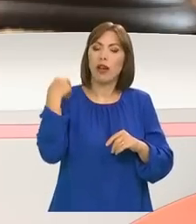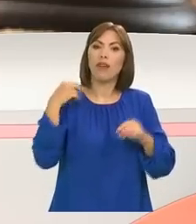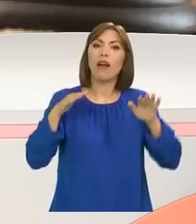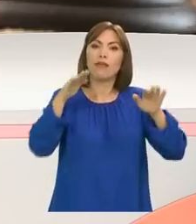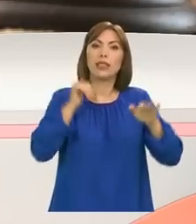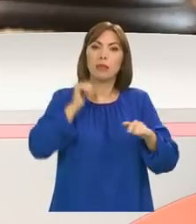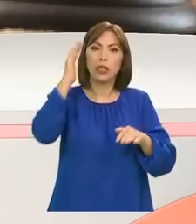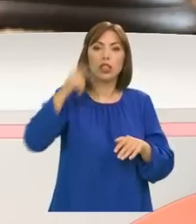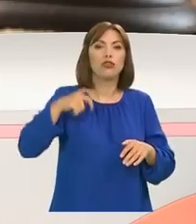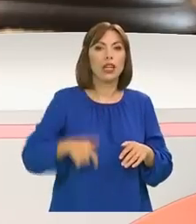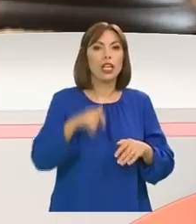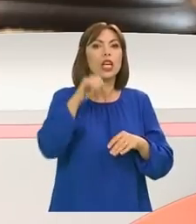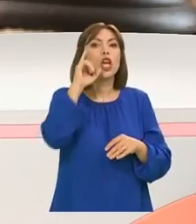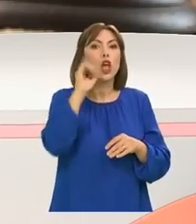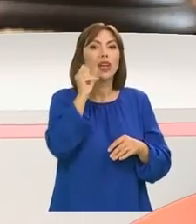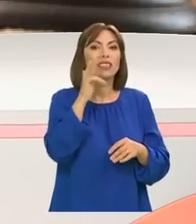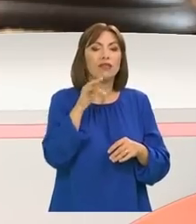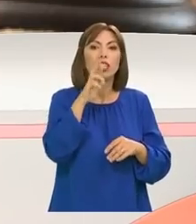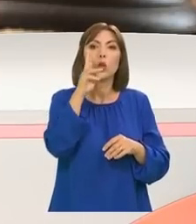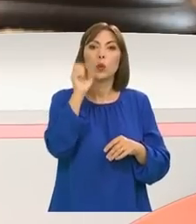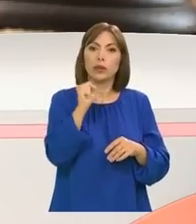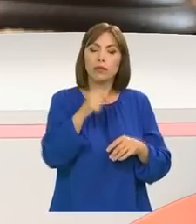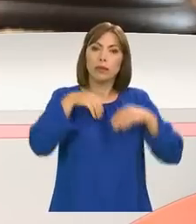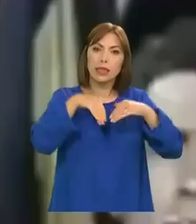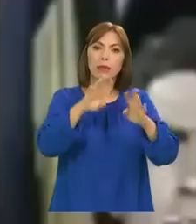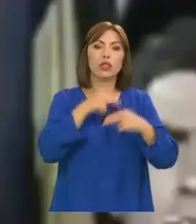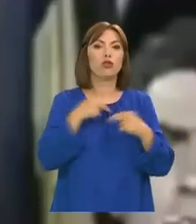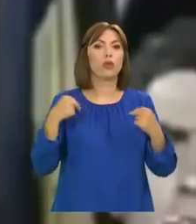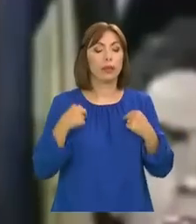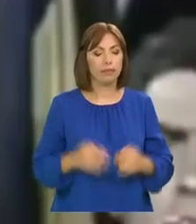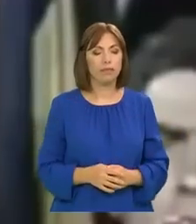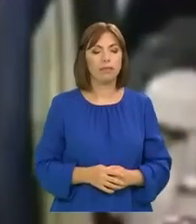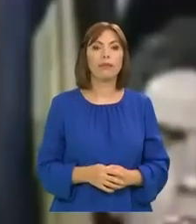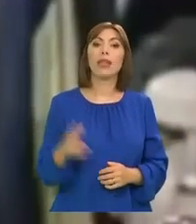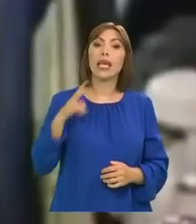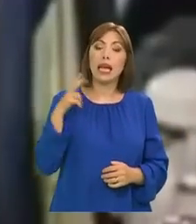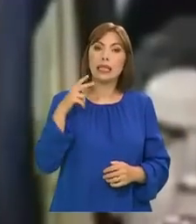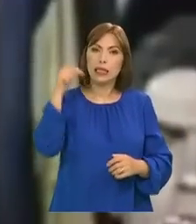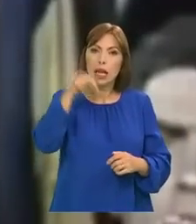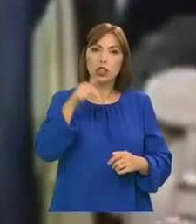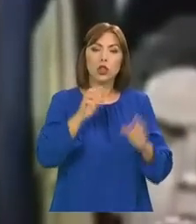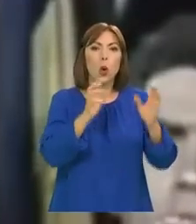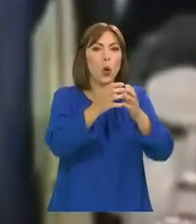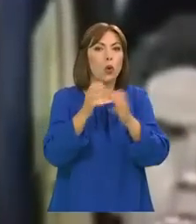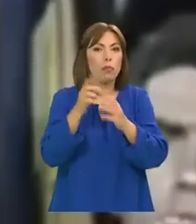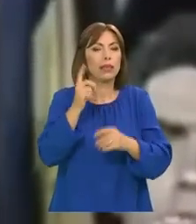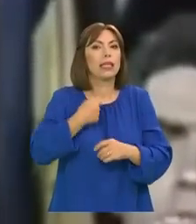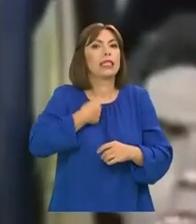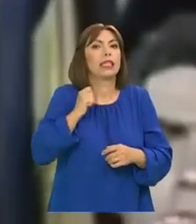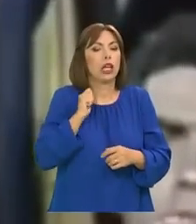militare, generalul Iosif Rus, sunt trimiși în judecată. Existența acestor grupe de